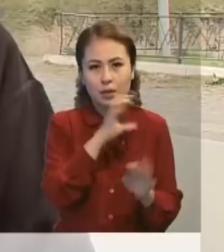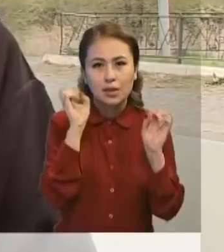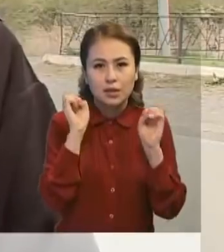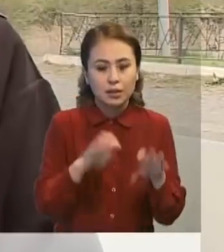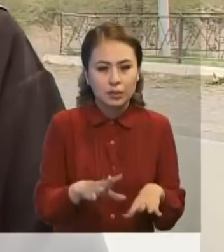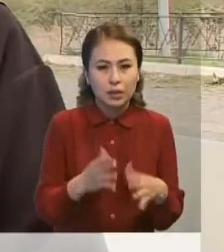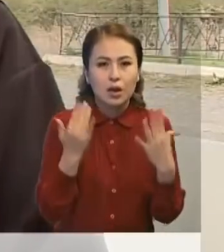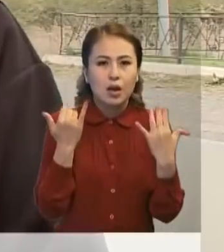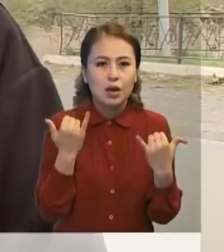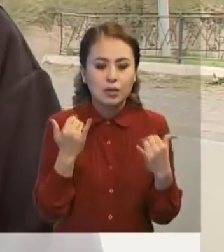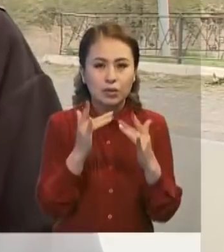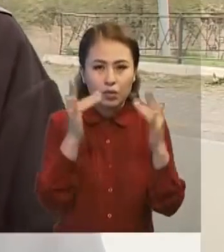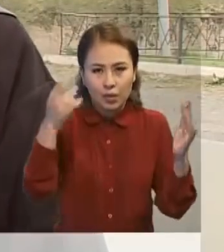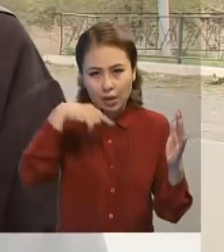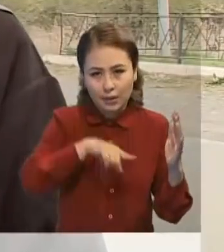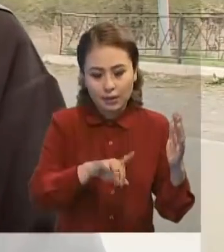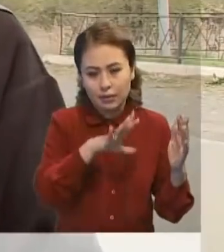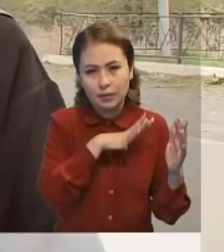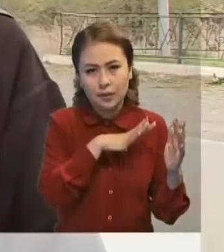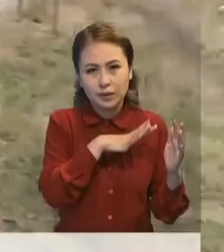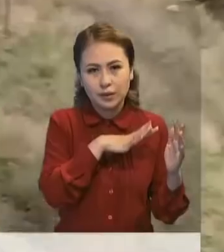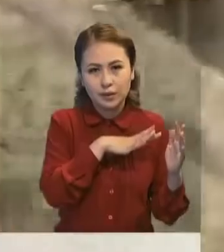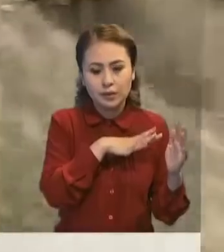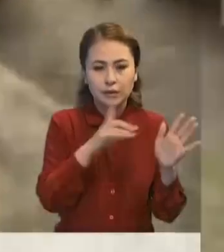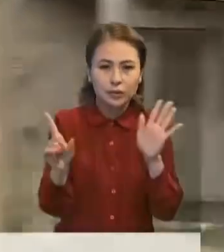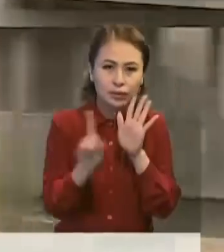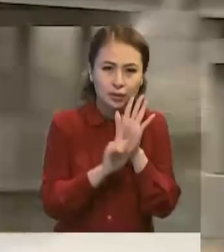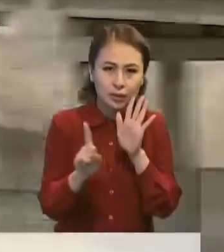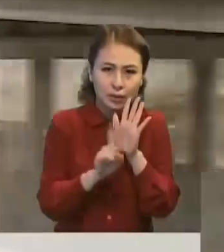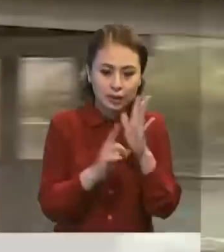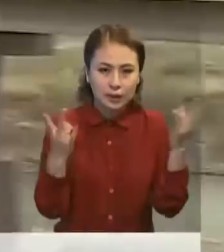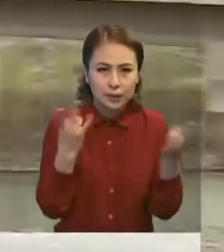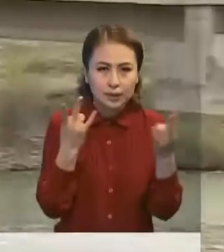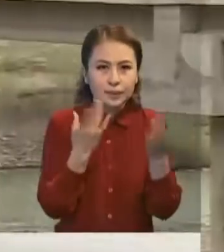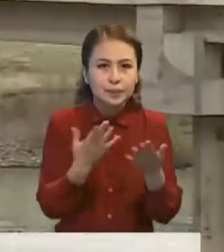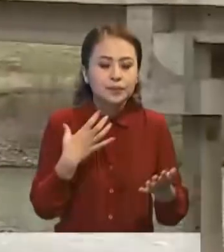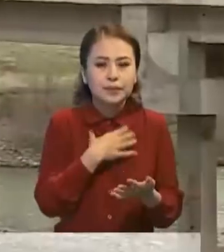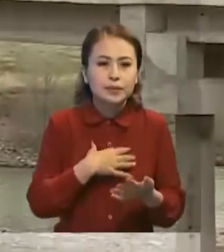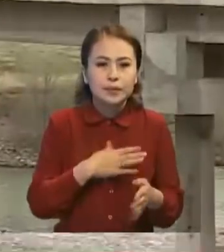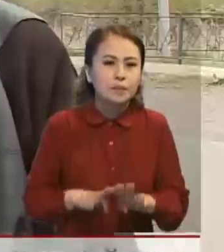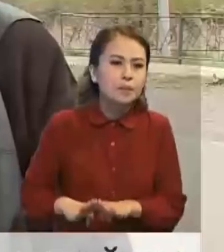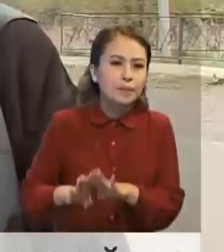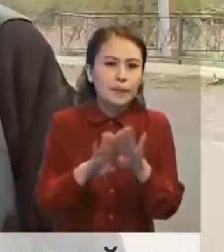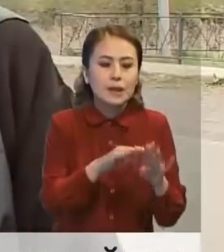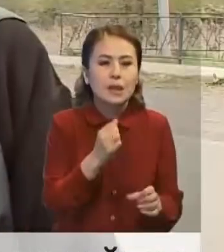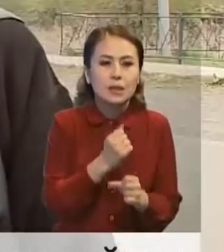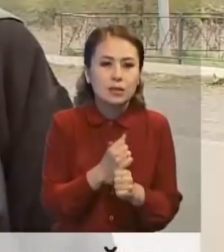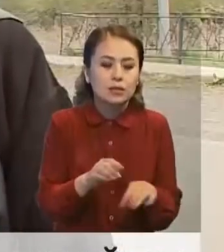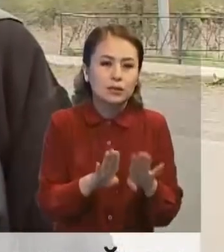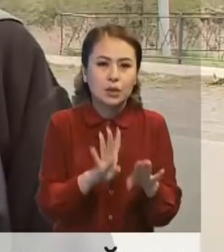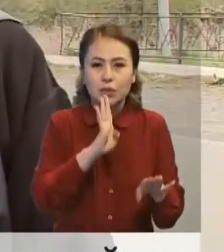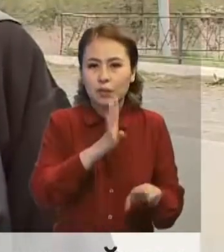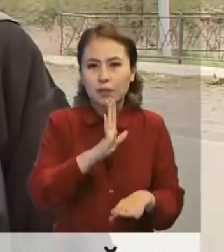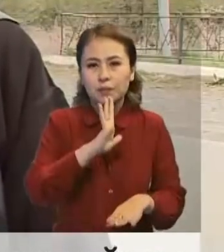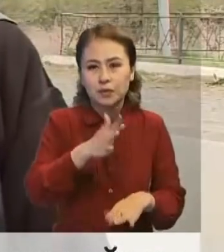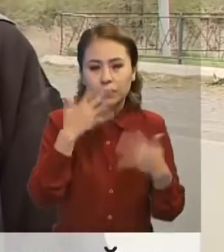кетті. Қазір көпірдің қасынан былай қарай өсіп жүру керек. Негізгі әңгіме енді бар жерді бірдей жасағаннан кейін ақыры 4-5 жыл болып